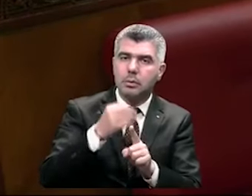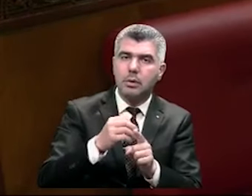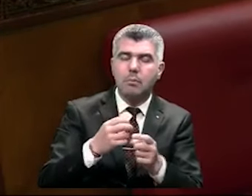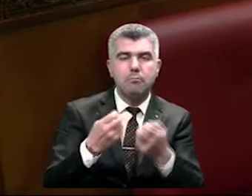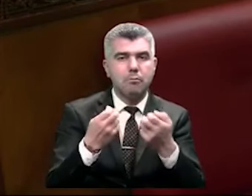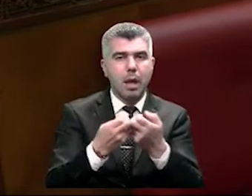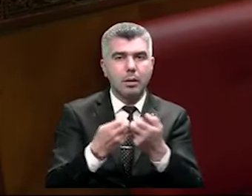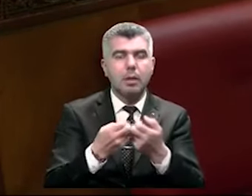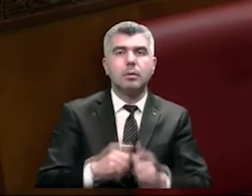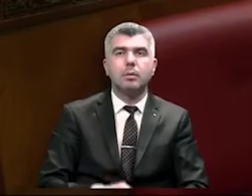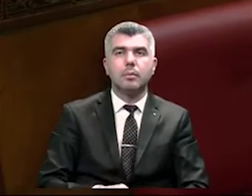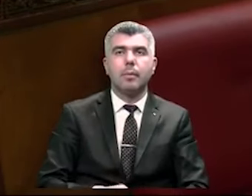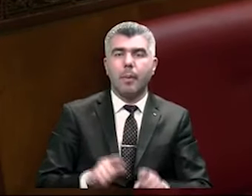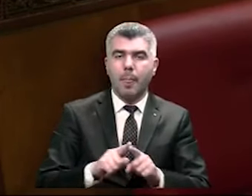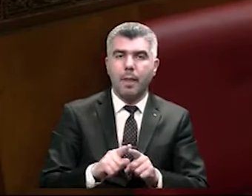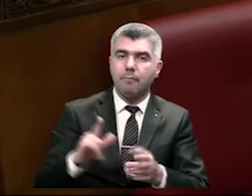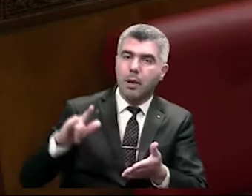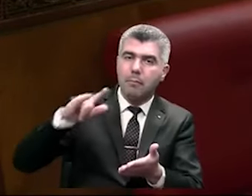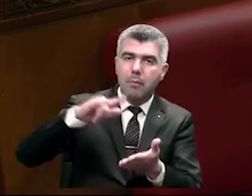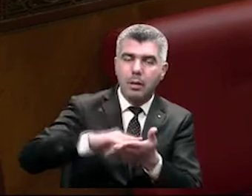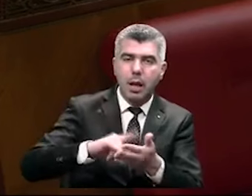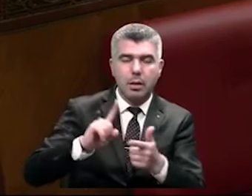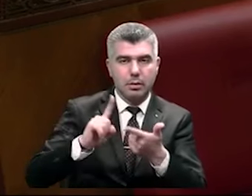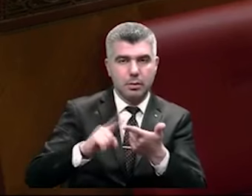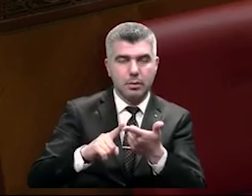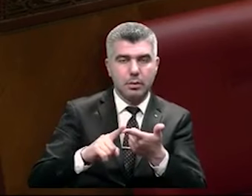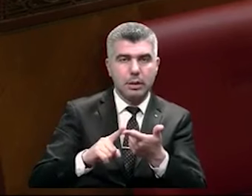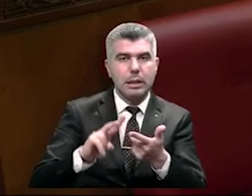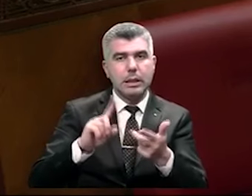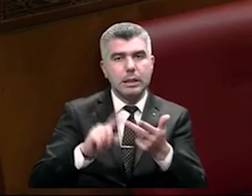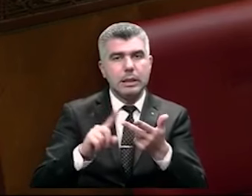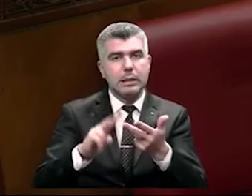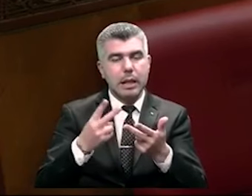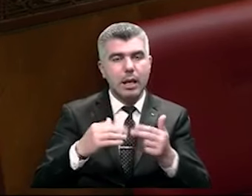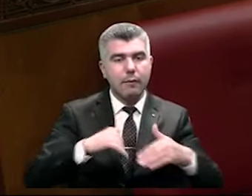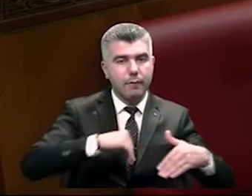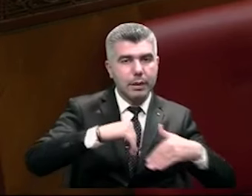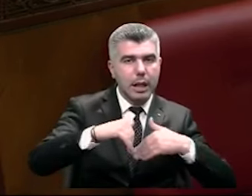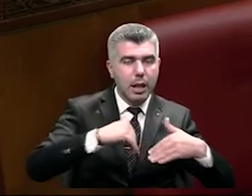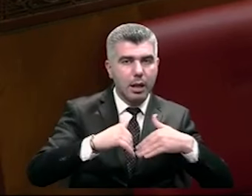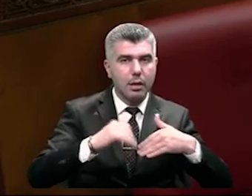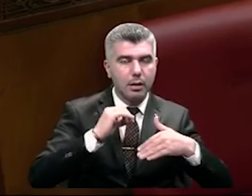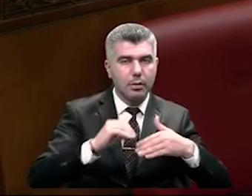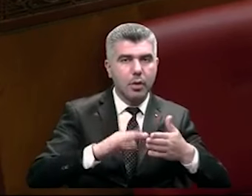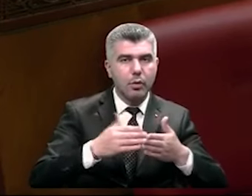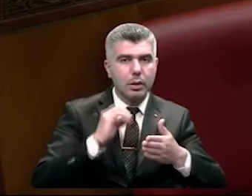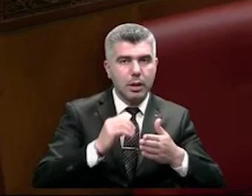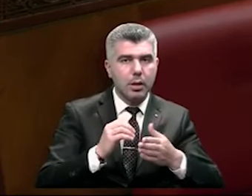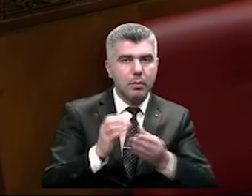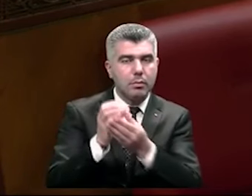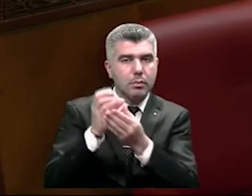سبيل المثال الربط الجوي باش نحسن من الطرقات ونحسن من الربط عبر الحافلات